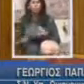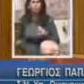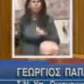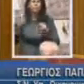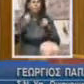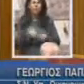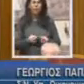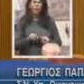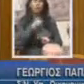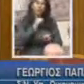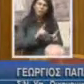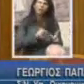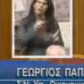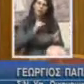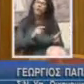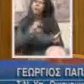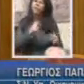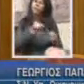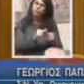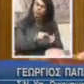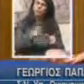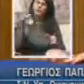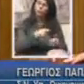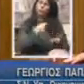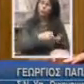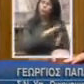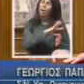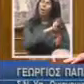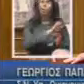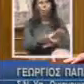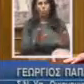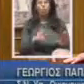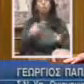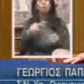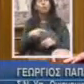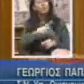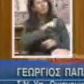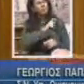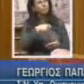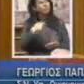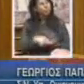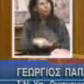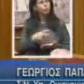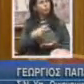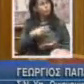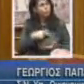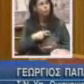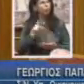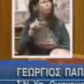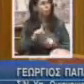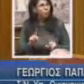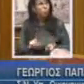πέφτει μονίμως στους ίδιους, στους μισθωτούς, στους συνταξιούχους, στα μεσαία εισοδήματα, στο συνεπή βιοτέχνη, έμπορο και